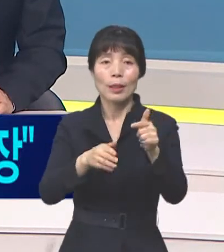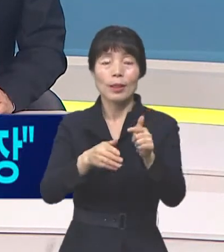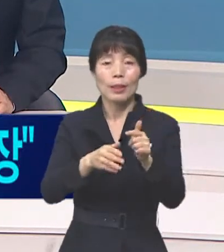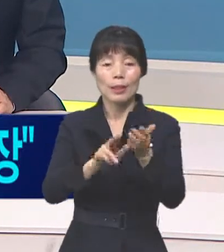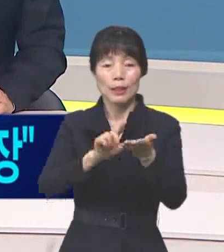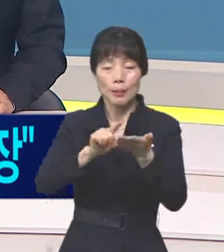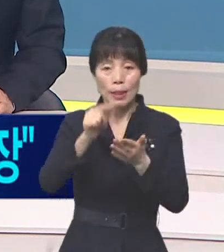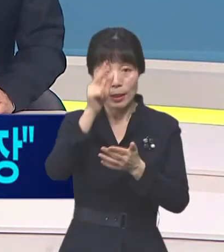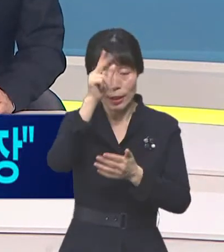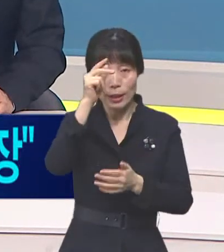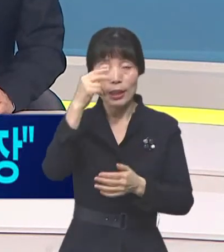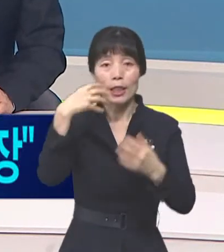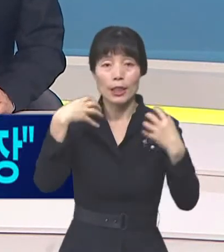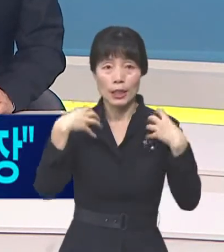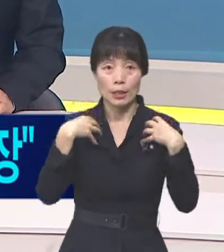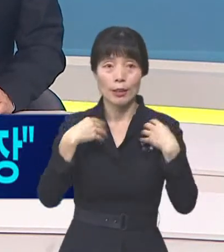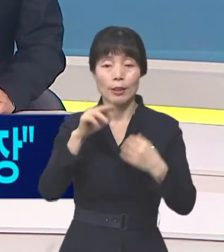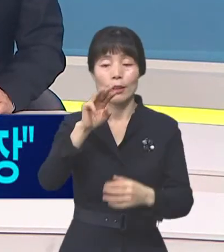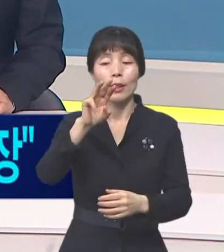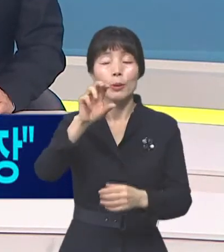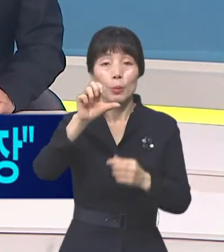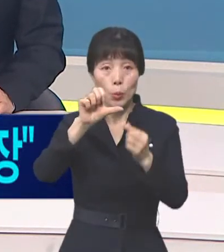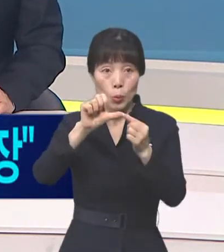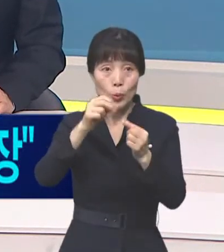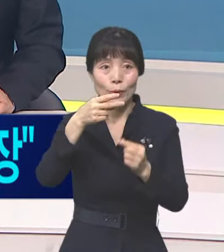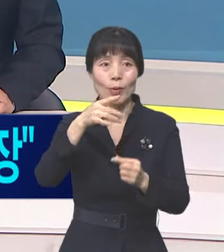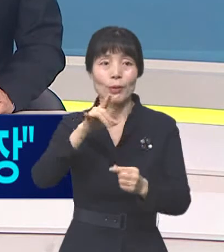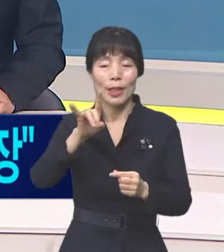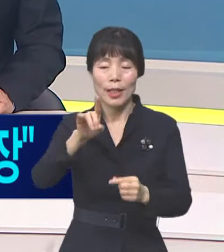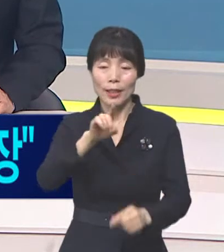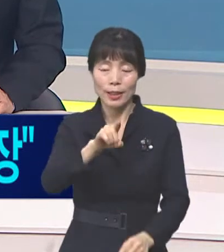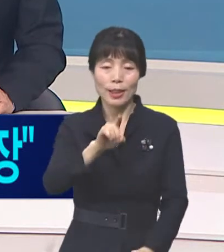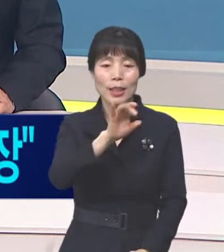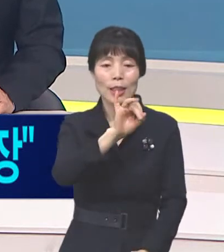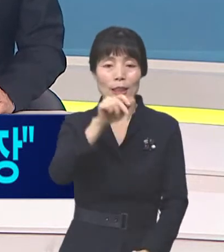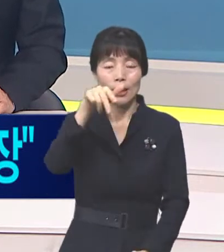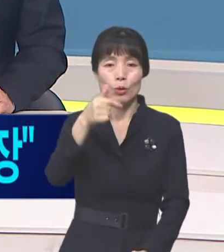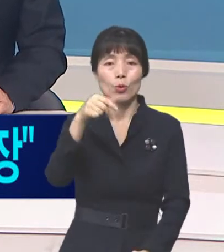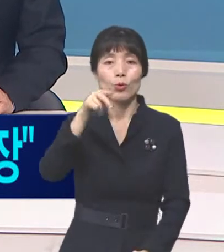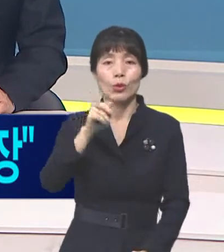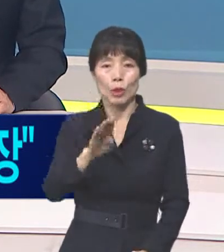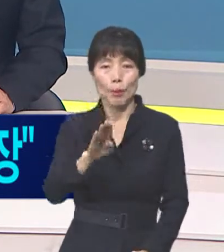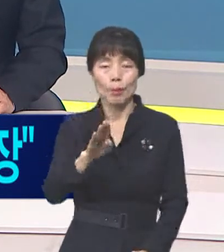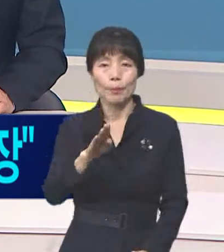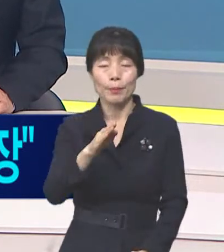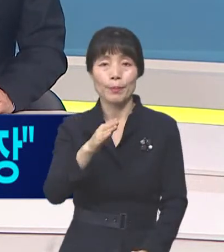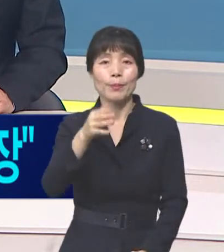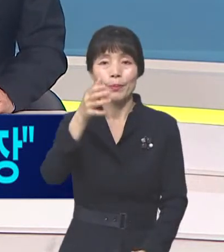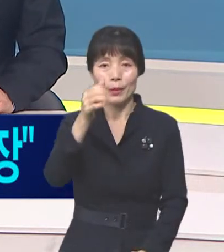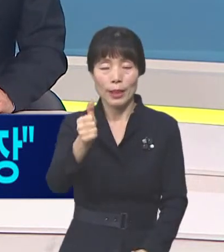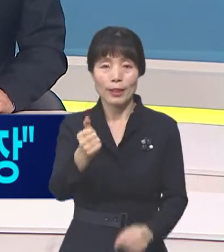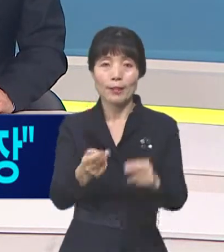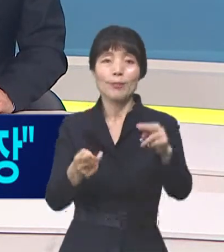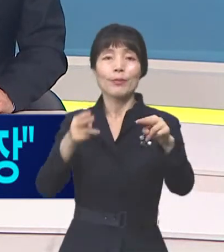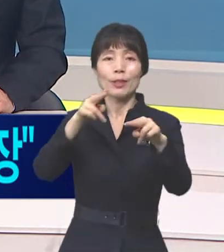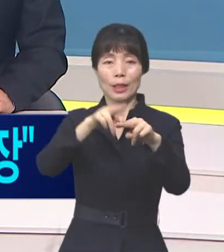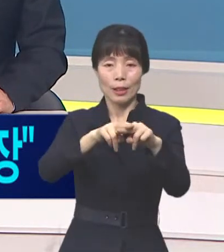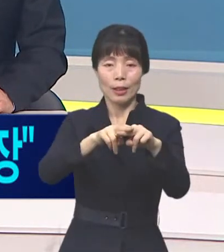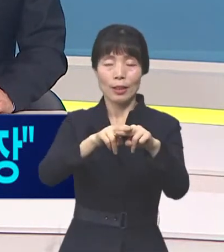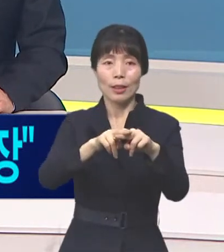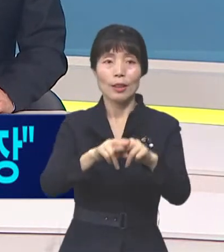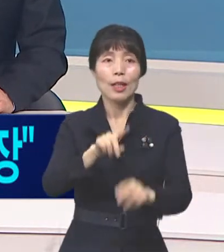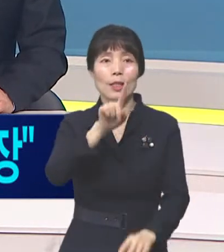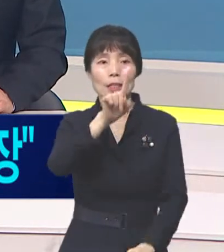인천지방경찰청 35대 수장으로 경찰대학장을 지낸 이준섭 청장이 취임했습니다. 이 청장은 국민의 비상벨인